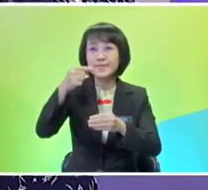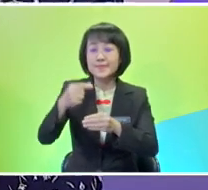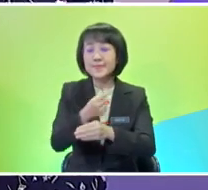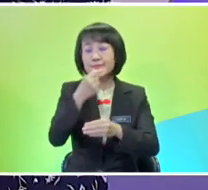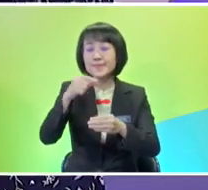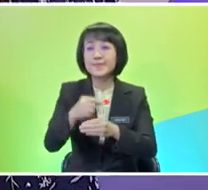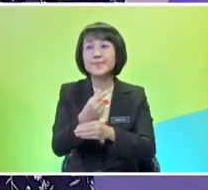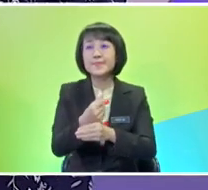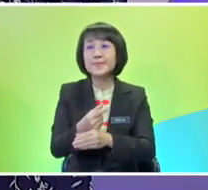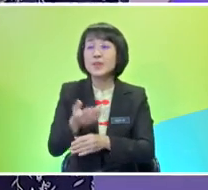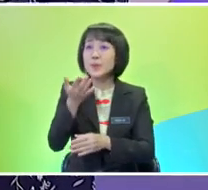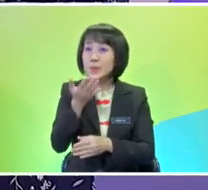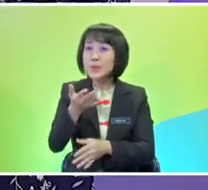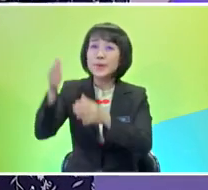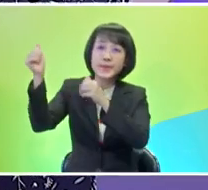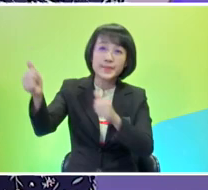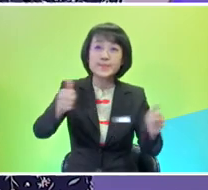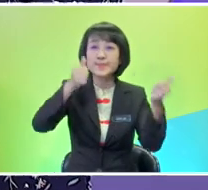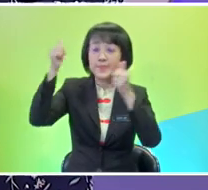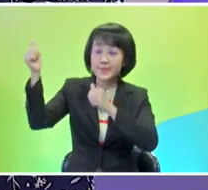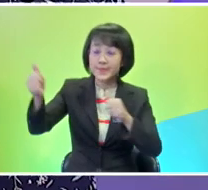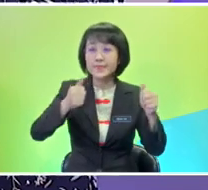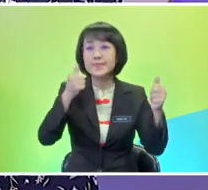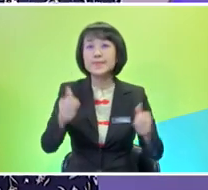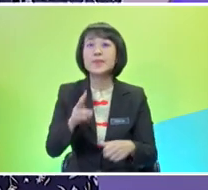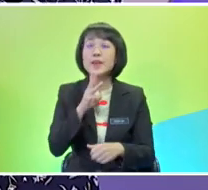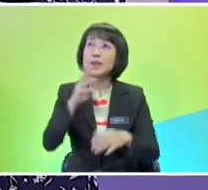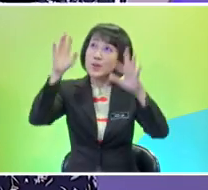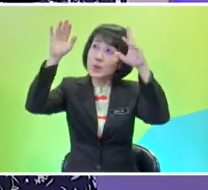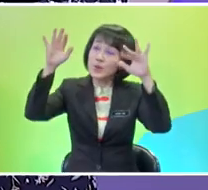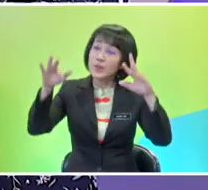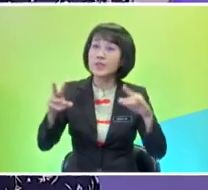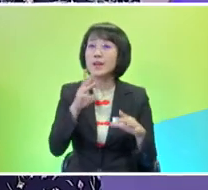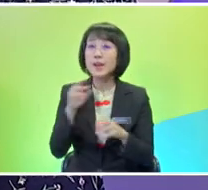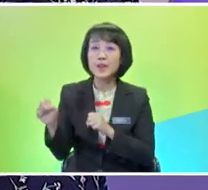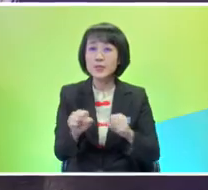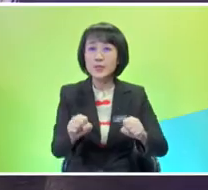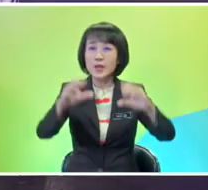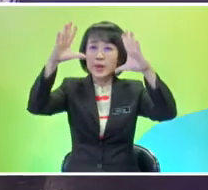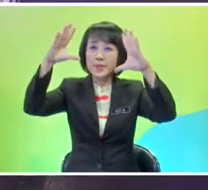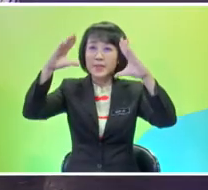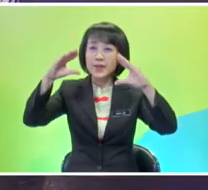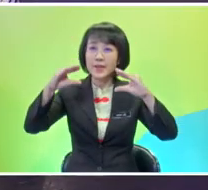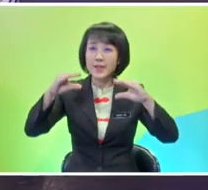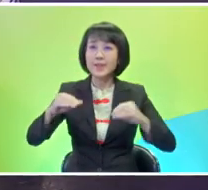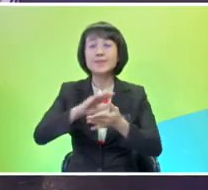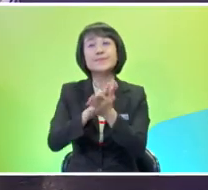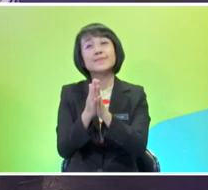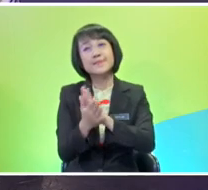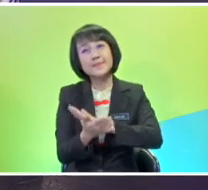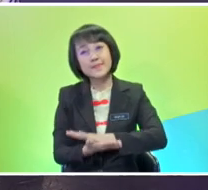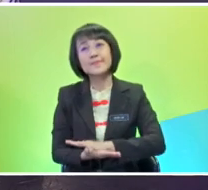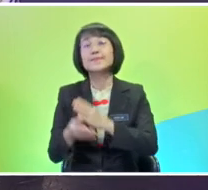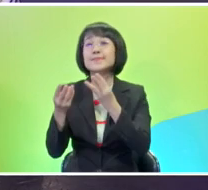dibawa oleh air hujan air sungai menjadi pasir Nah sekarang sudah ada paham dah